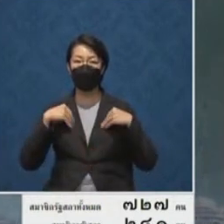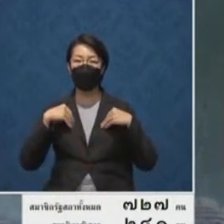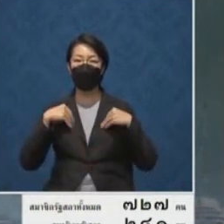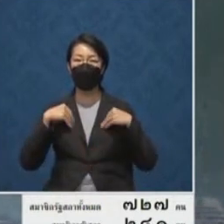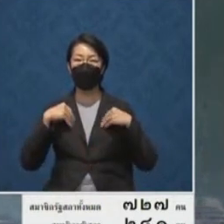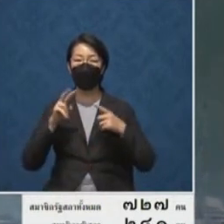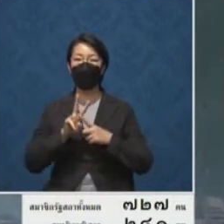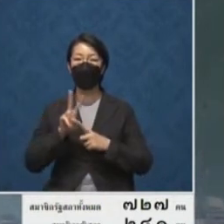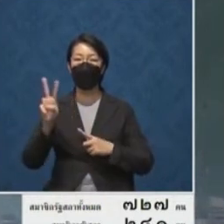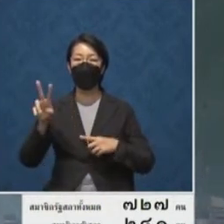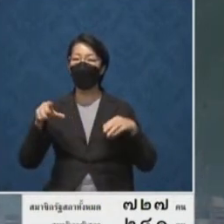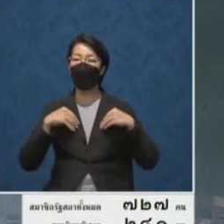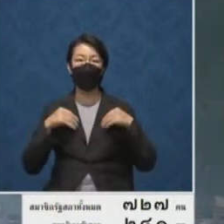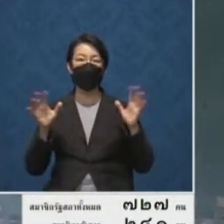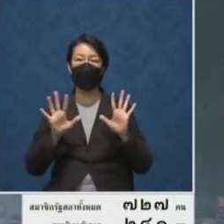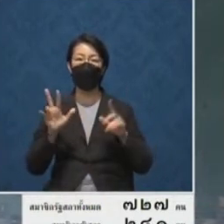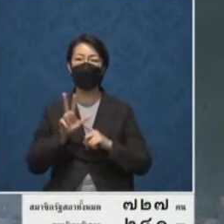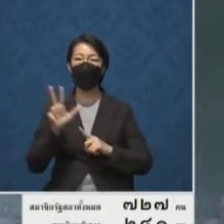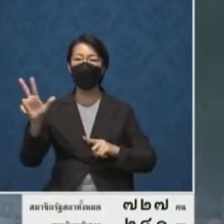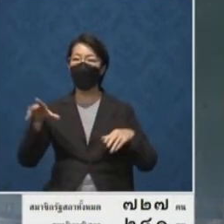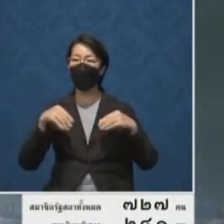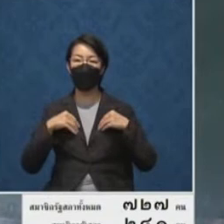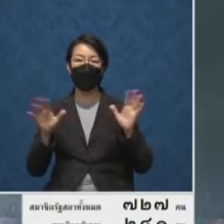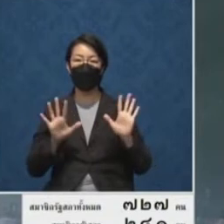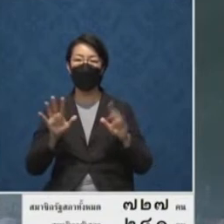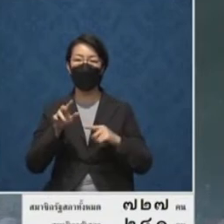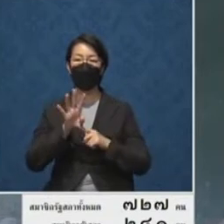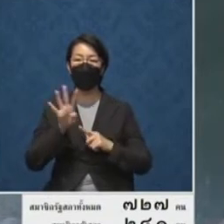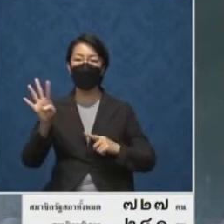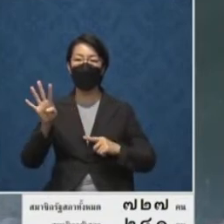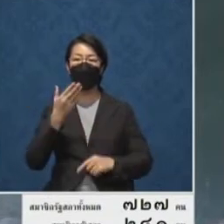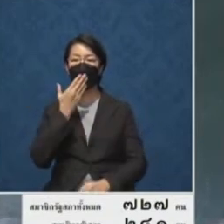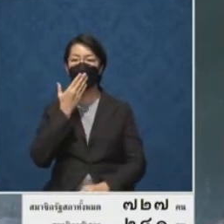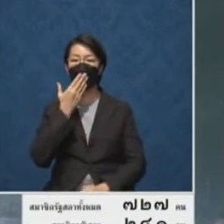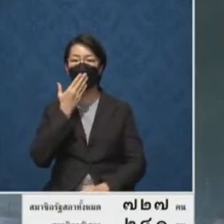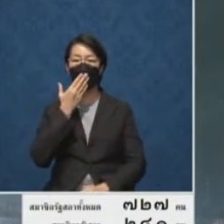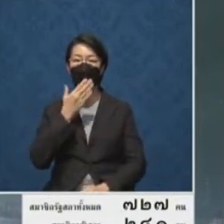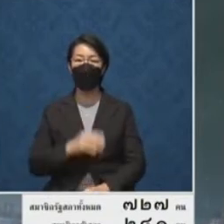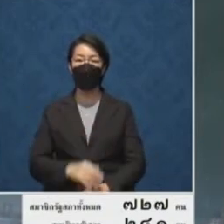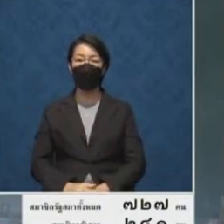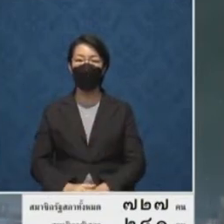รับหลักการนะคะ2ไม่รับหลักการ3ไม่รับหลักการ4งดออกเสียงค่ะ